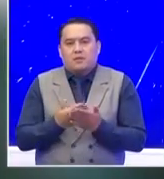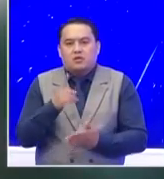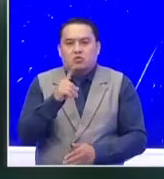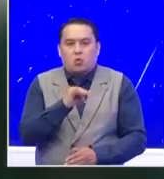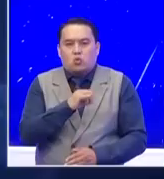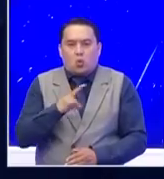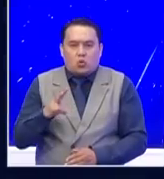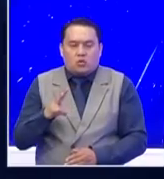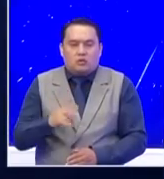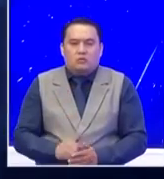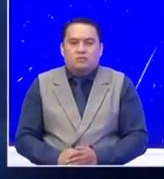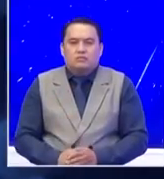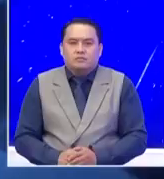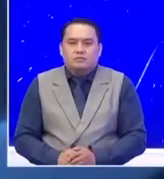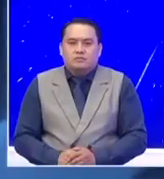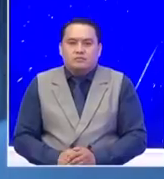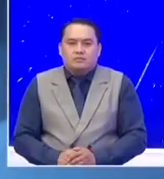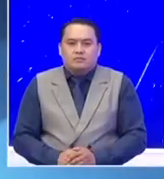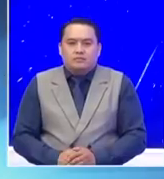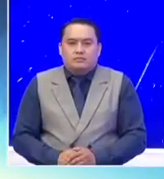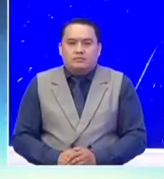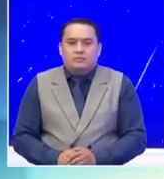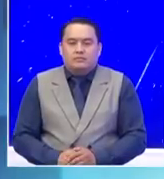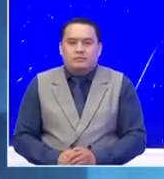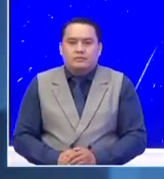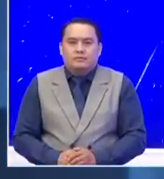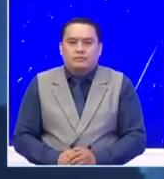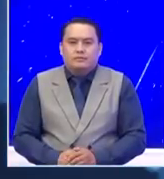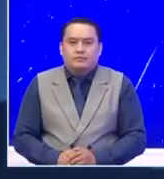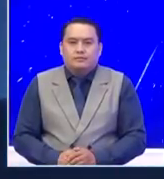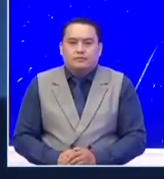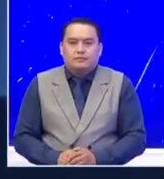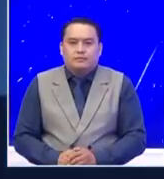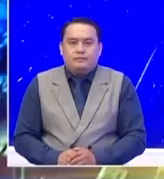тонн жидкости. Антон Хатиновский при содействии пресс-службы ДЧС Алматинской области.